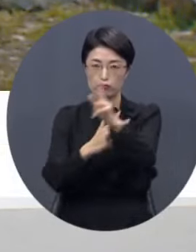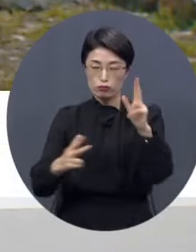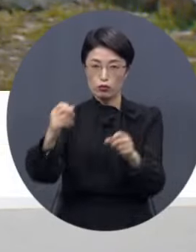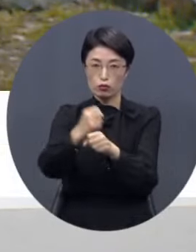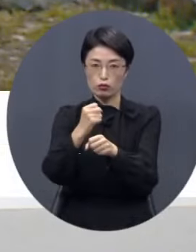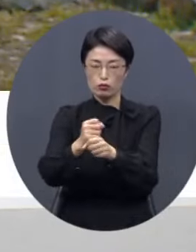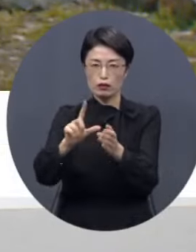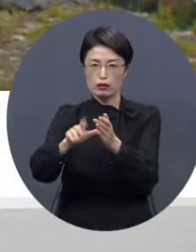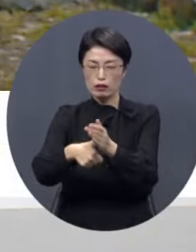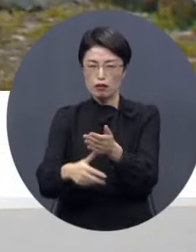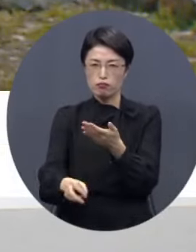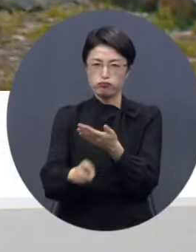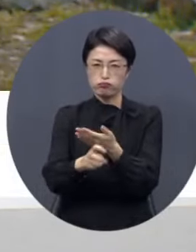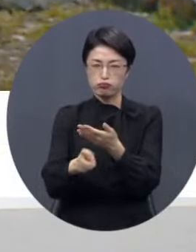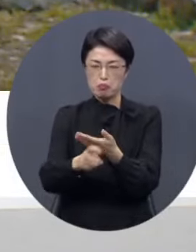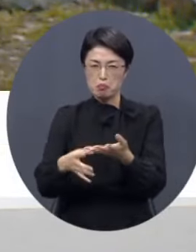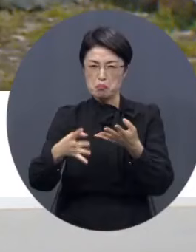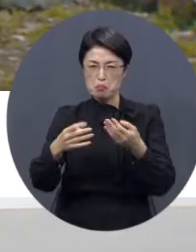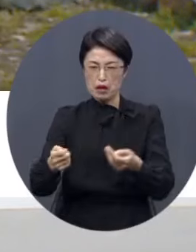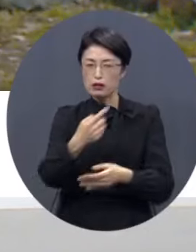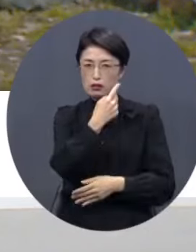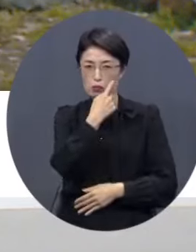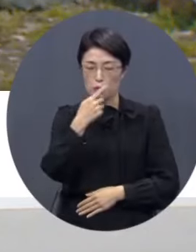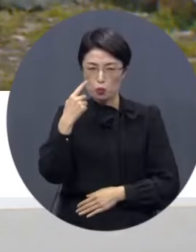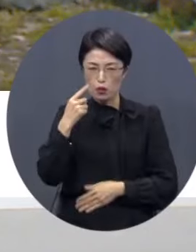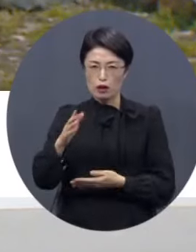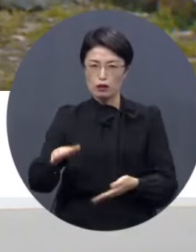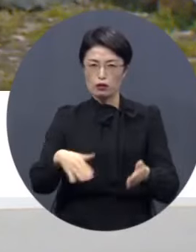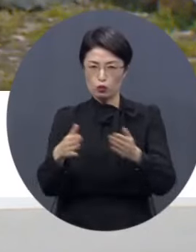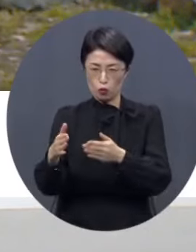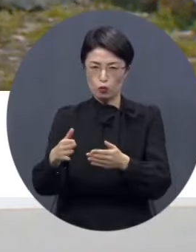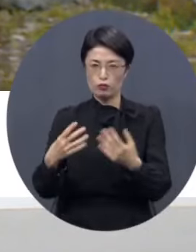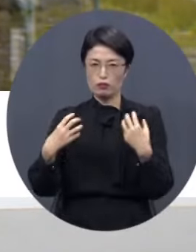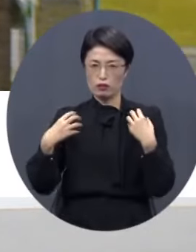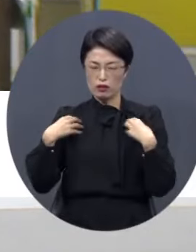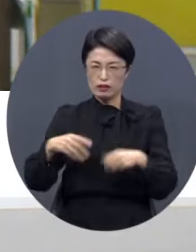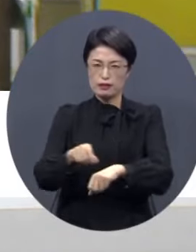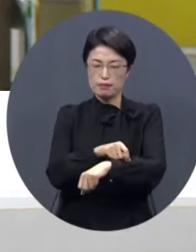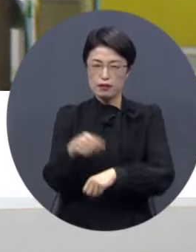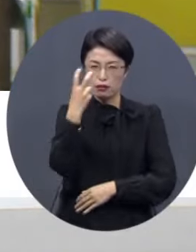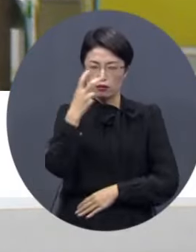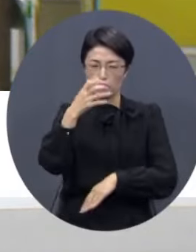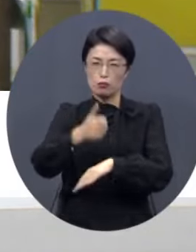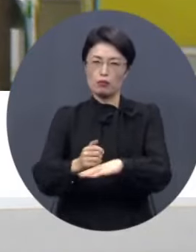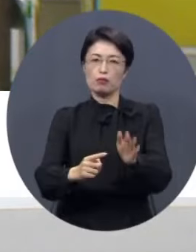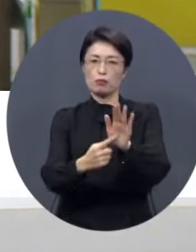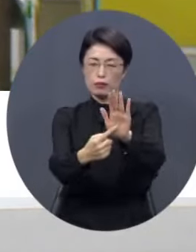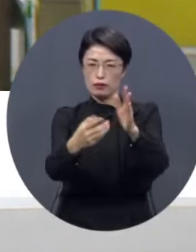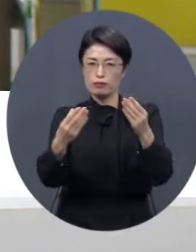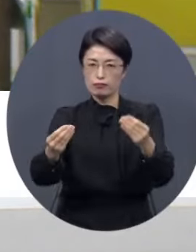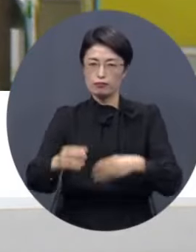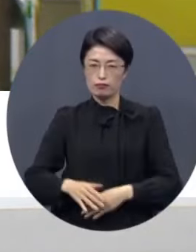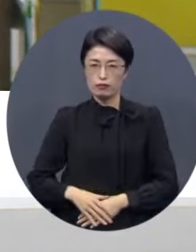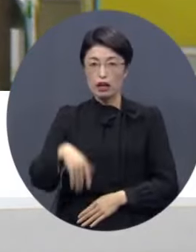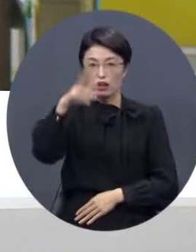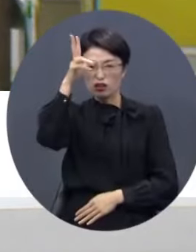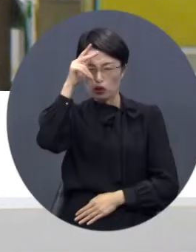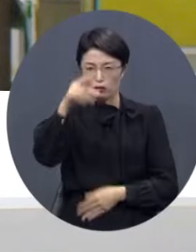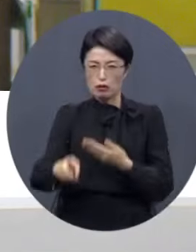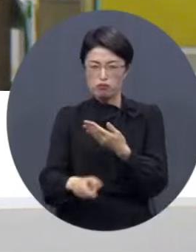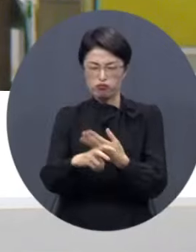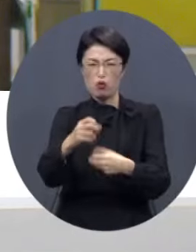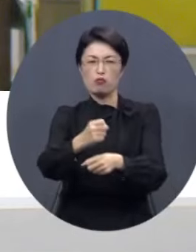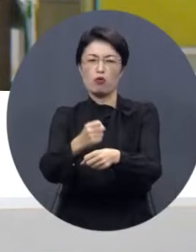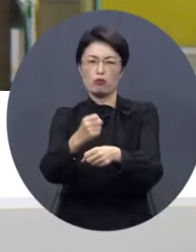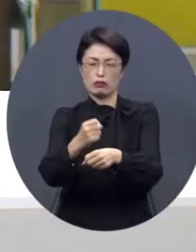한림해상풍력발전공사에서 위법 행위가 무더기로 확인됐다며 제주도가 특별점검 결과를 발표했습니다. 경찰에 불법